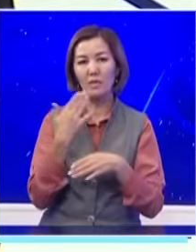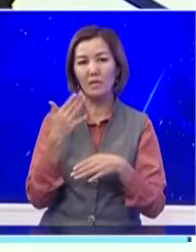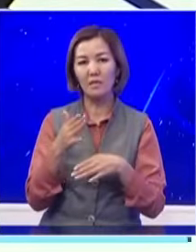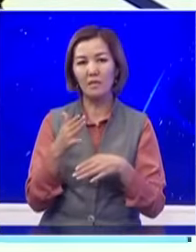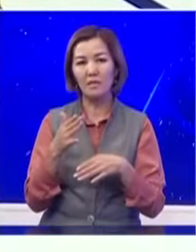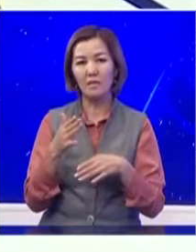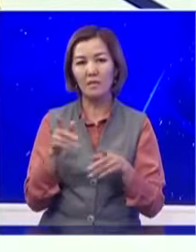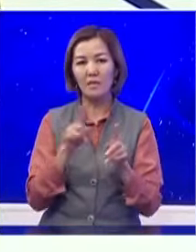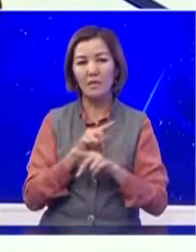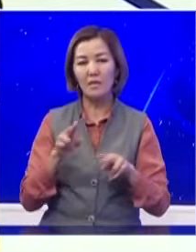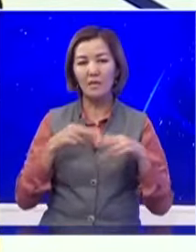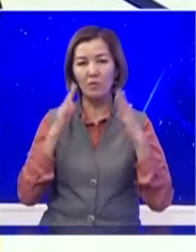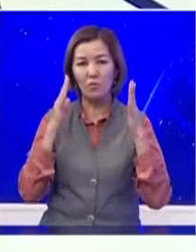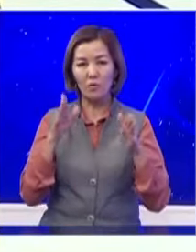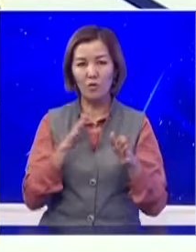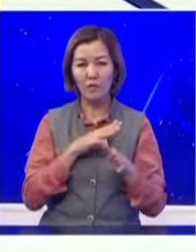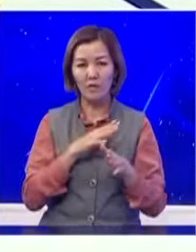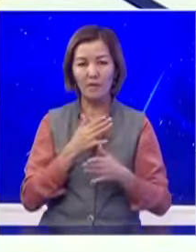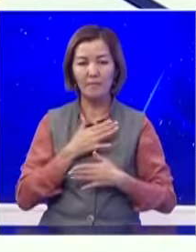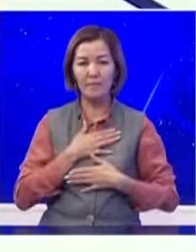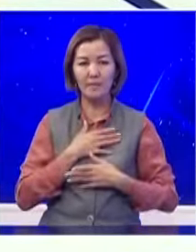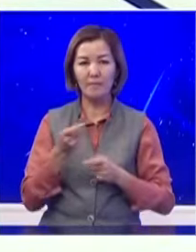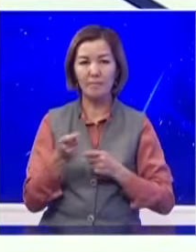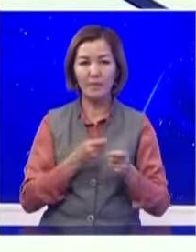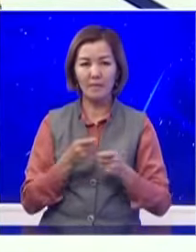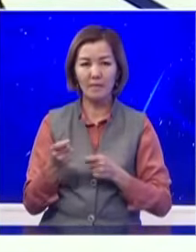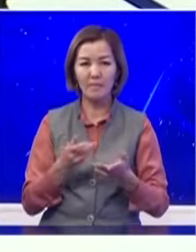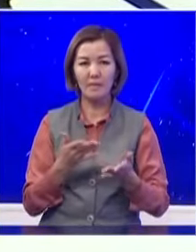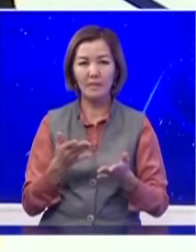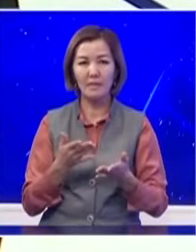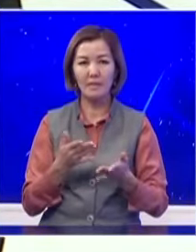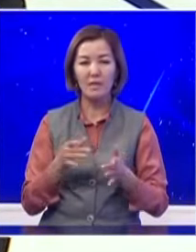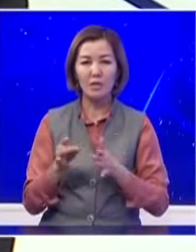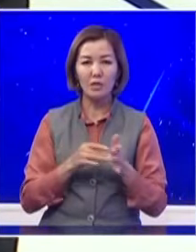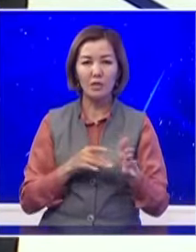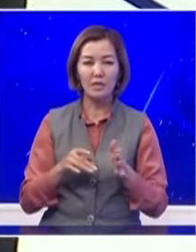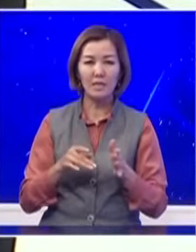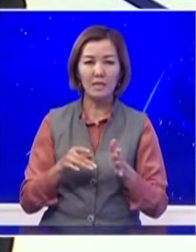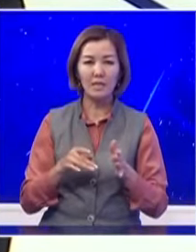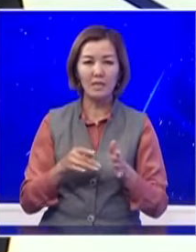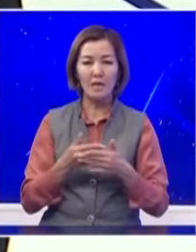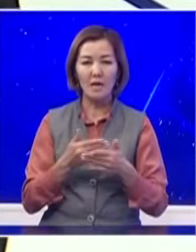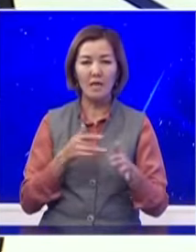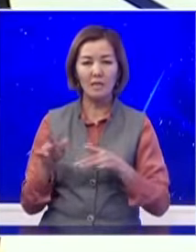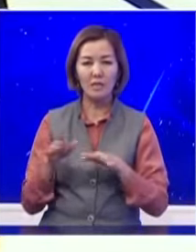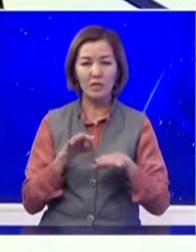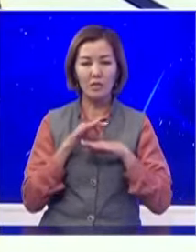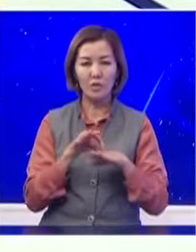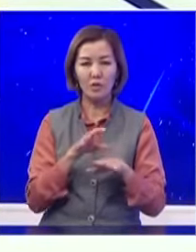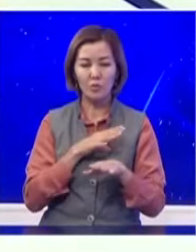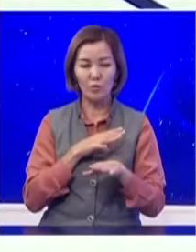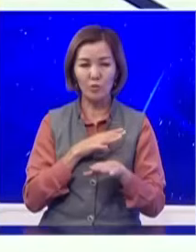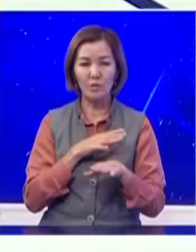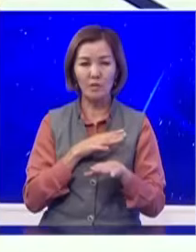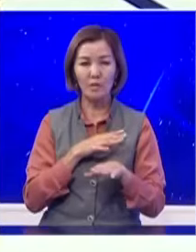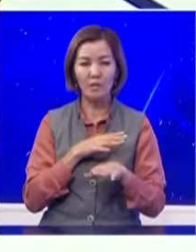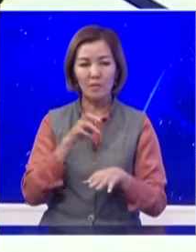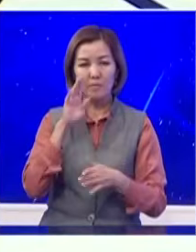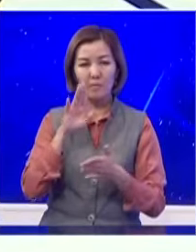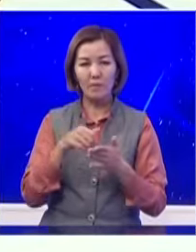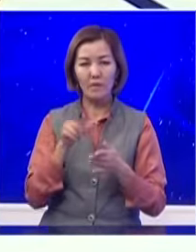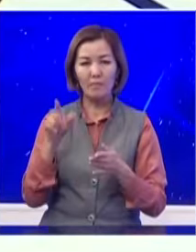мәселелеріне ерекше көңіл аударуда. Біздің басқарма жедел іздестіру шараларымен қатар осы профилактикалық іс-шара жүргізуде. Осы мемлекет